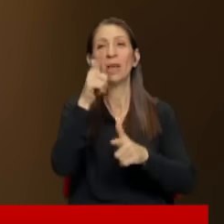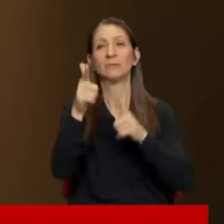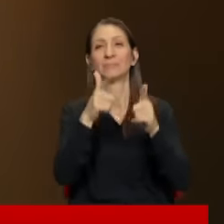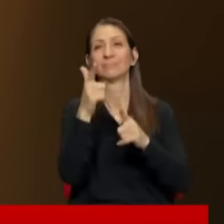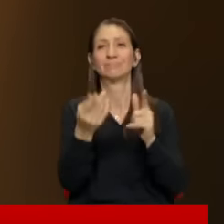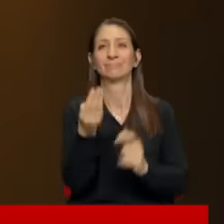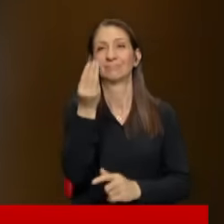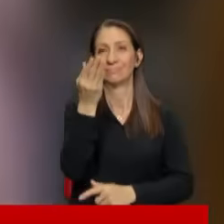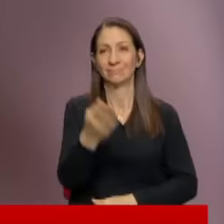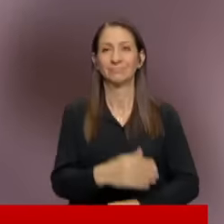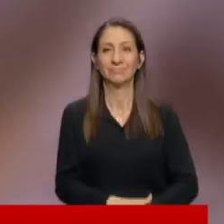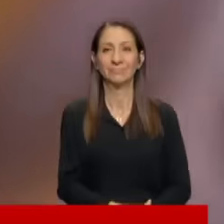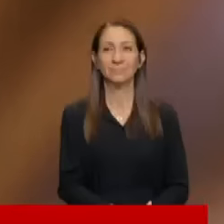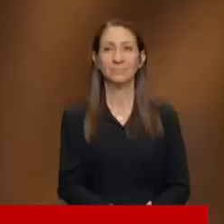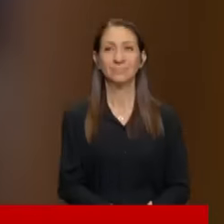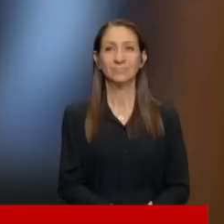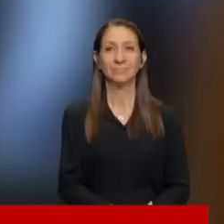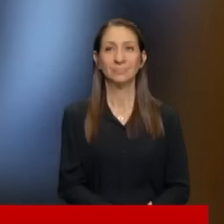görüntülendi.